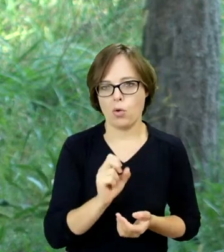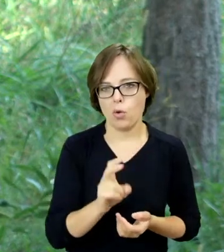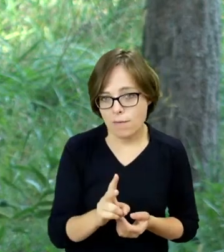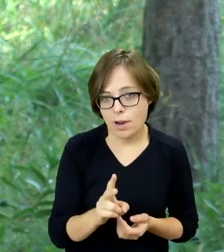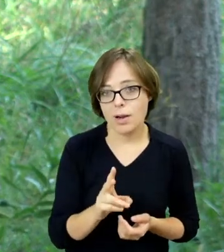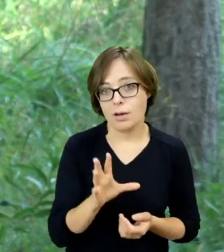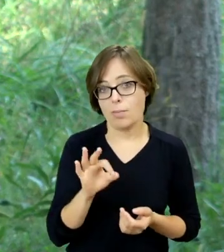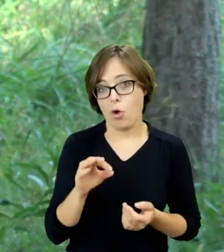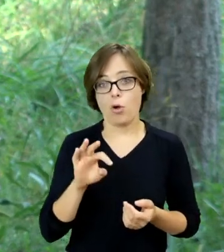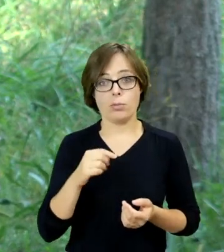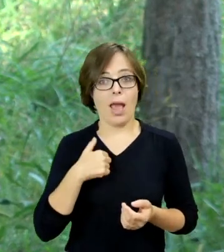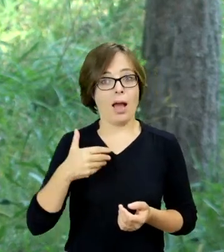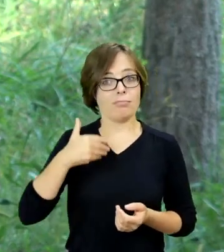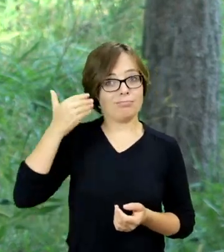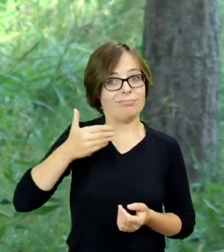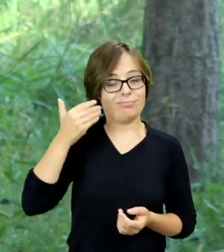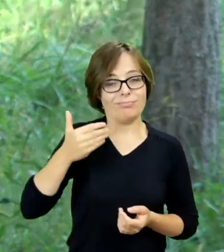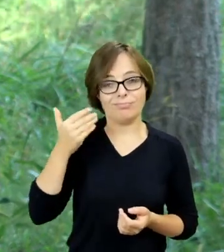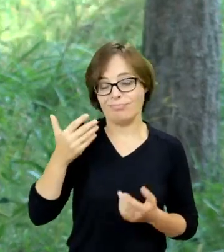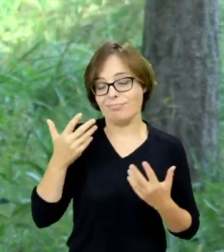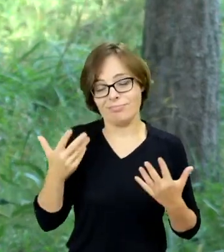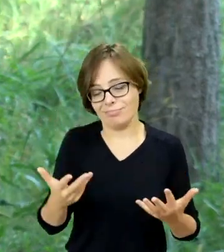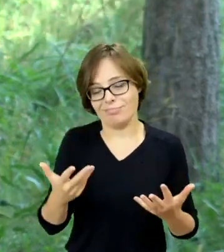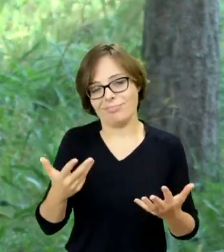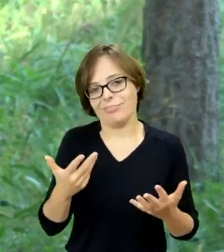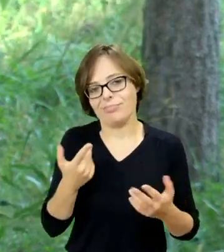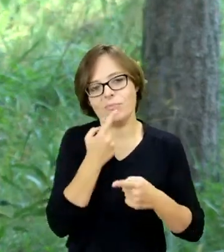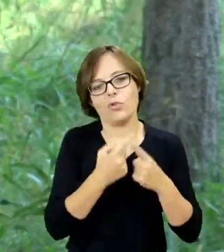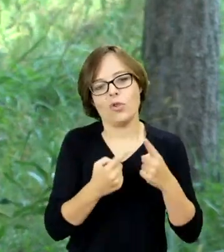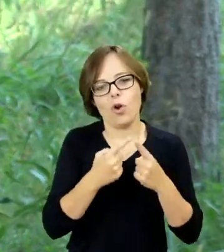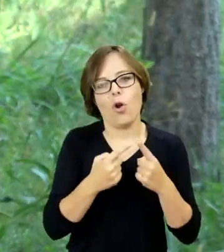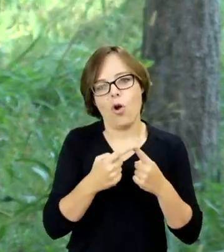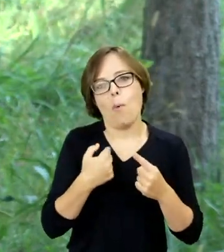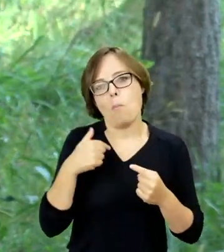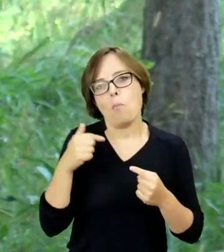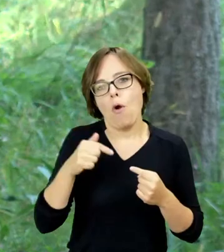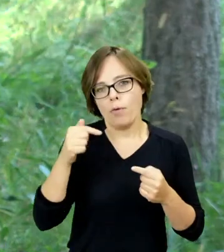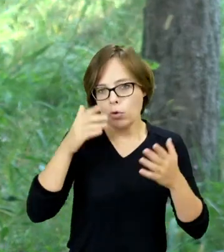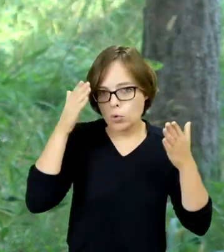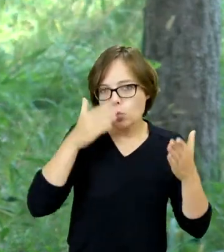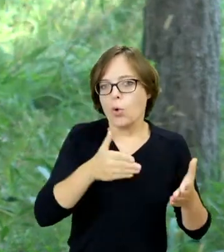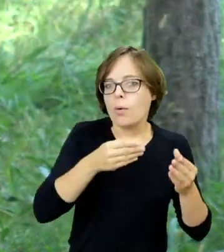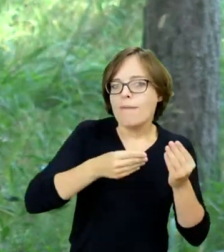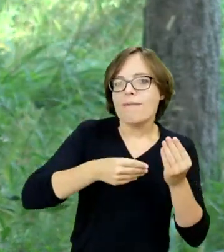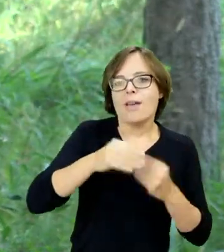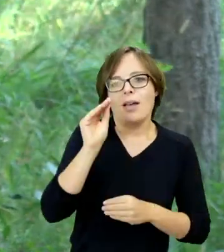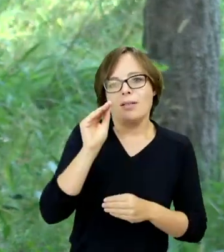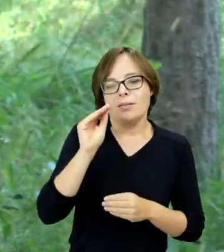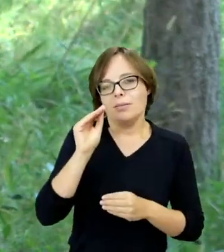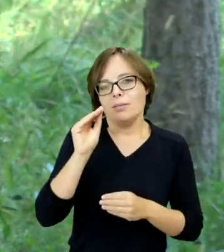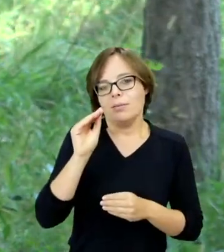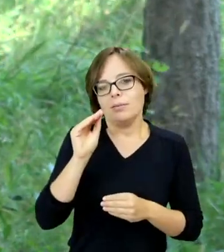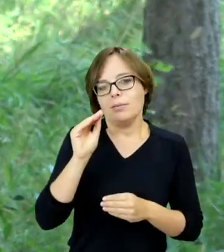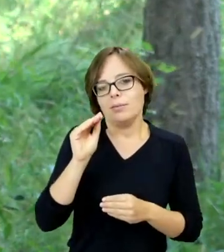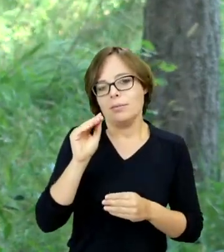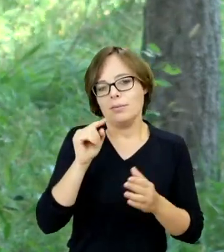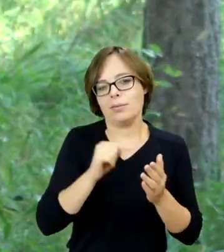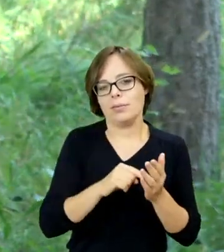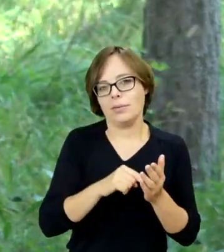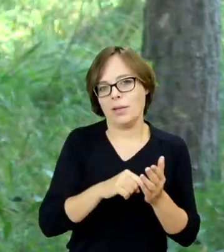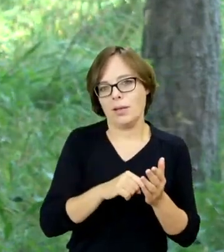moje wystąpienie miało troszeczkę skupić się, trochę więcej miałam czasu poświęcić właśnie